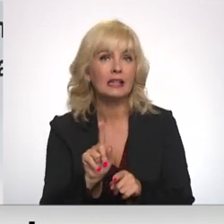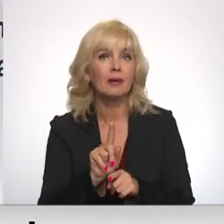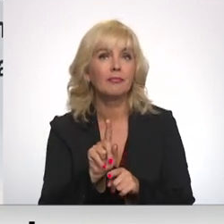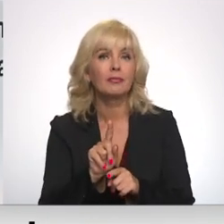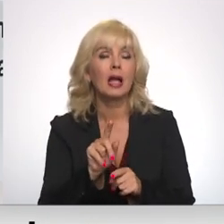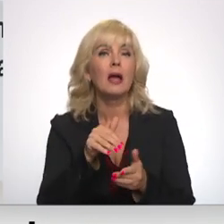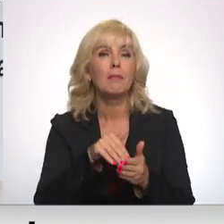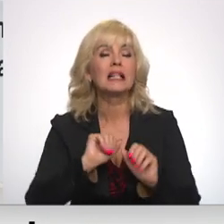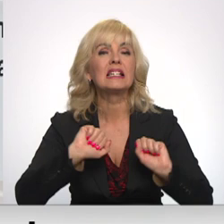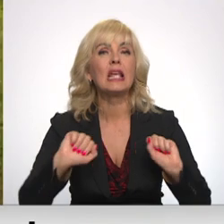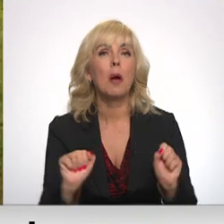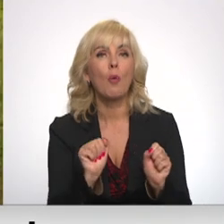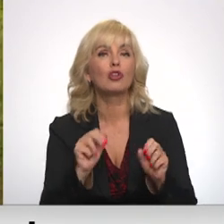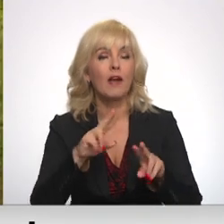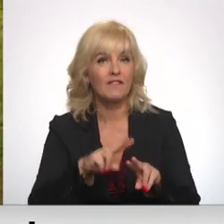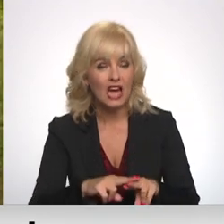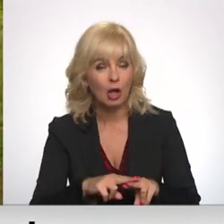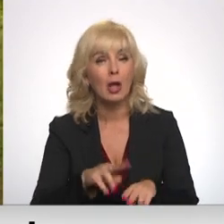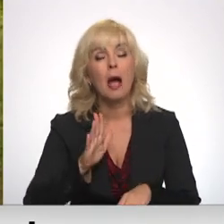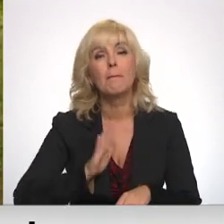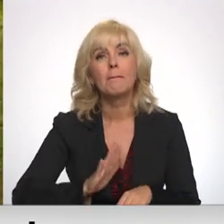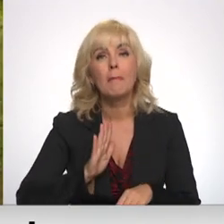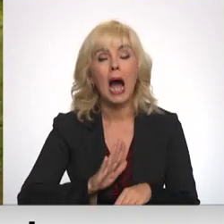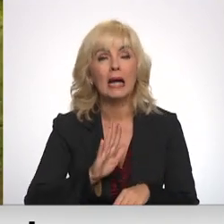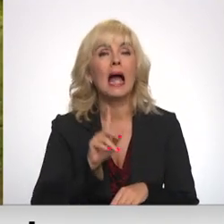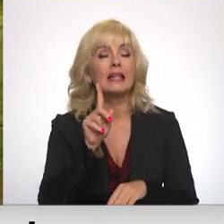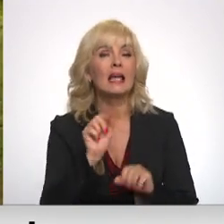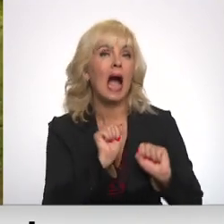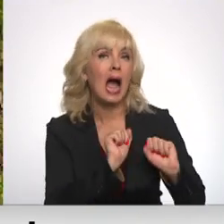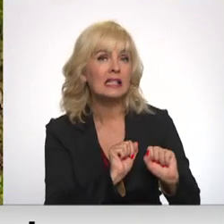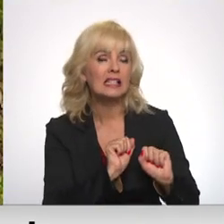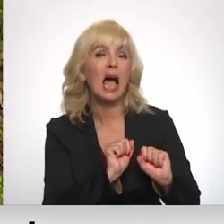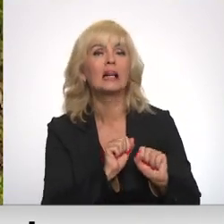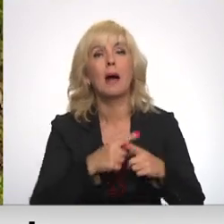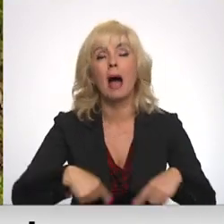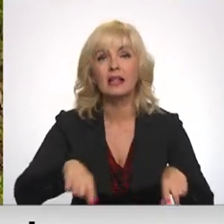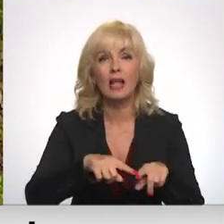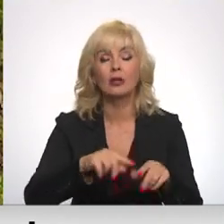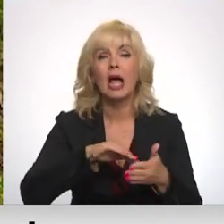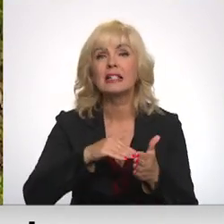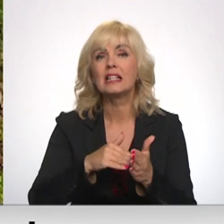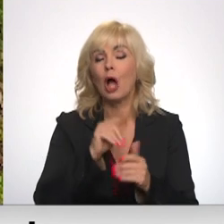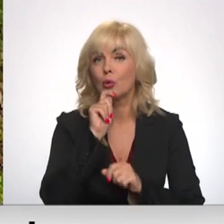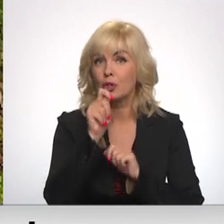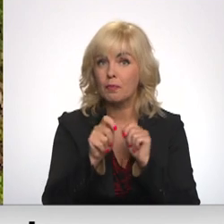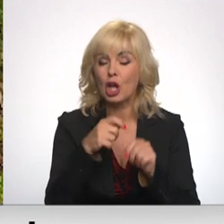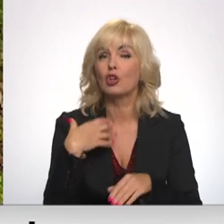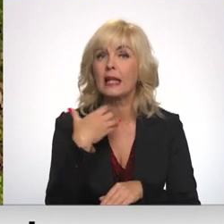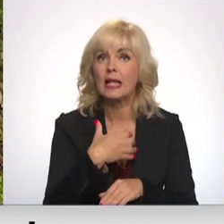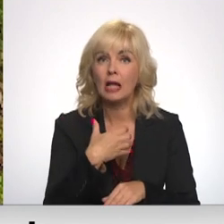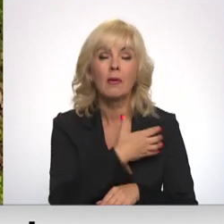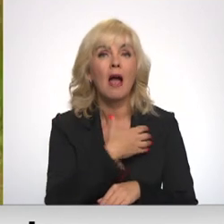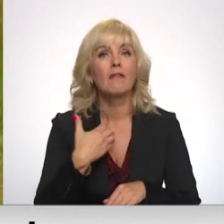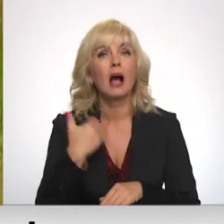pastāvīgās zemošanas vietas. Pagaidām tā ir potenciālā aizsargājumā dabas teritorija, jo statusa piešķiršanai vēl nepieciešami